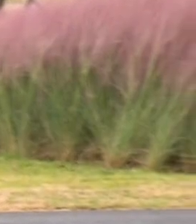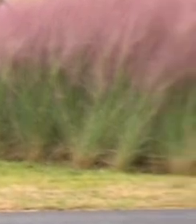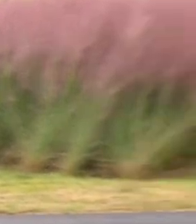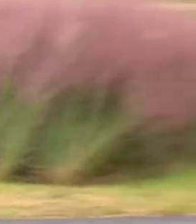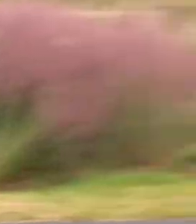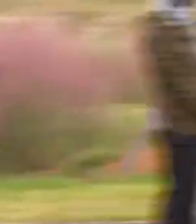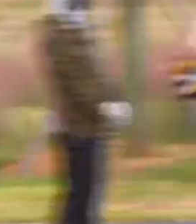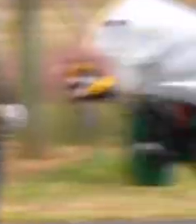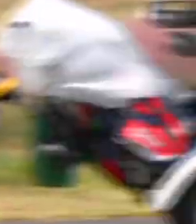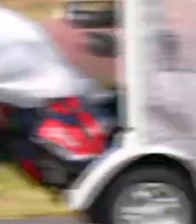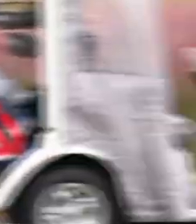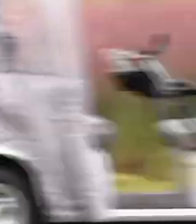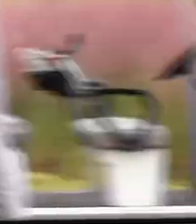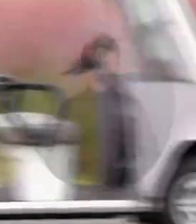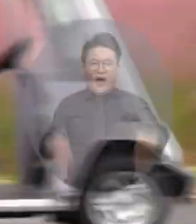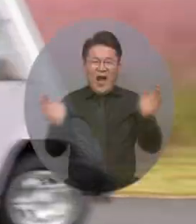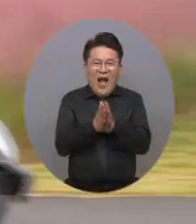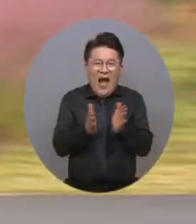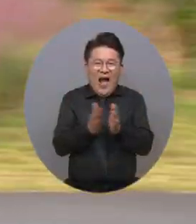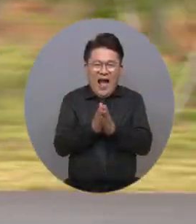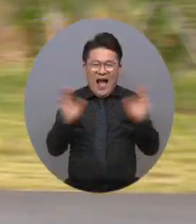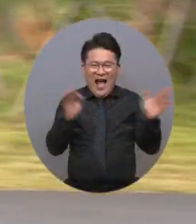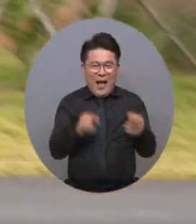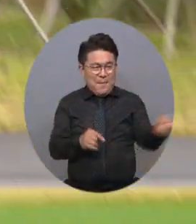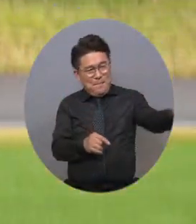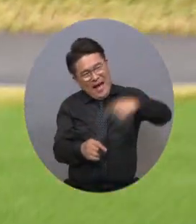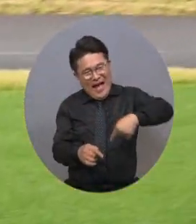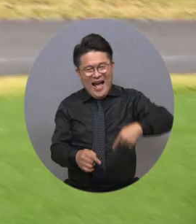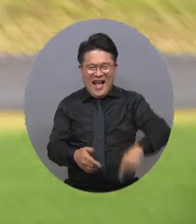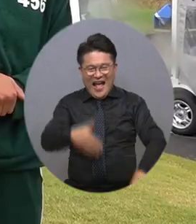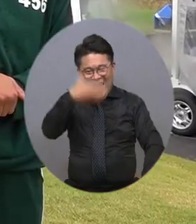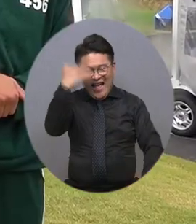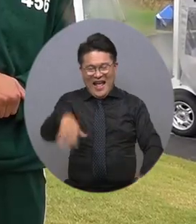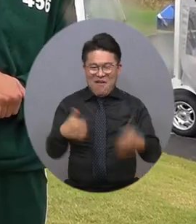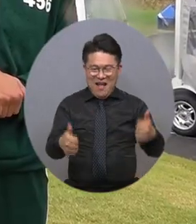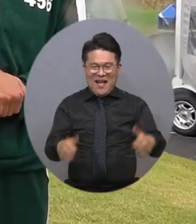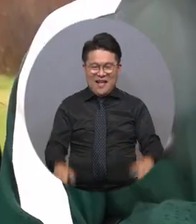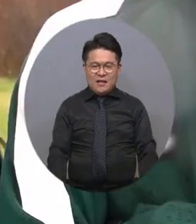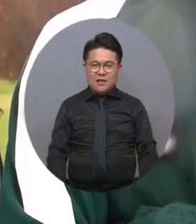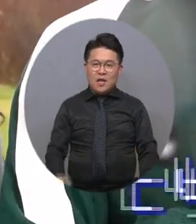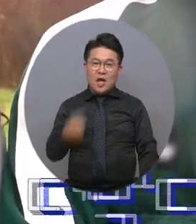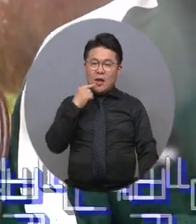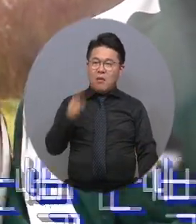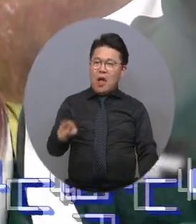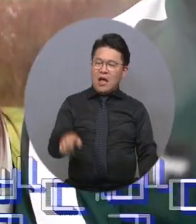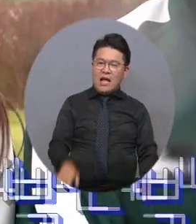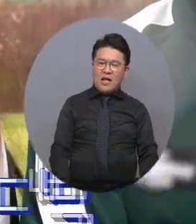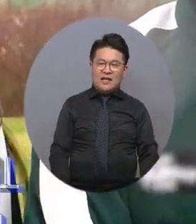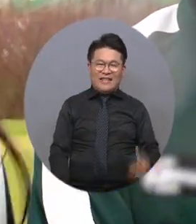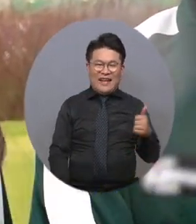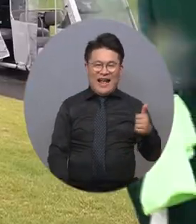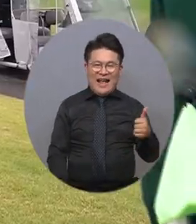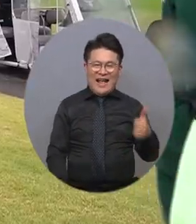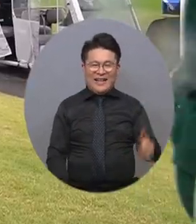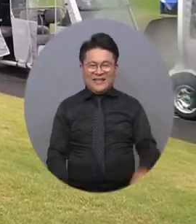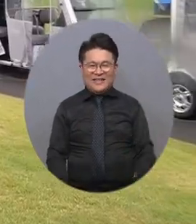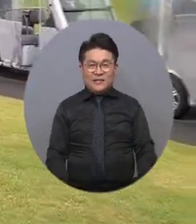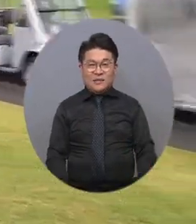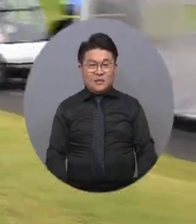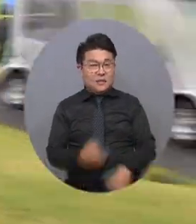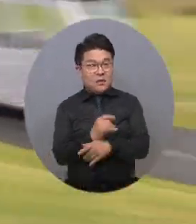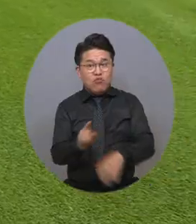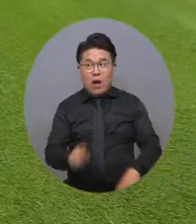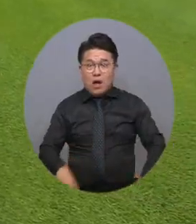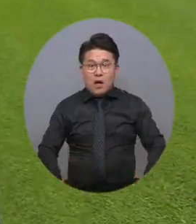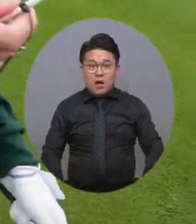언니 저거 다 오! 나왔다! 나왔어? 나왔어 언니! 오 대박! 멈추시네 진짜 대박 대박 대박 말이 돼?